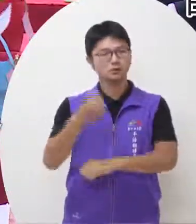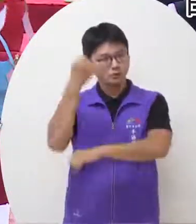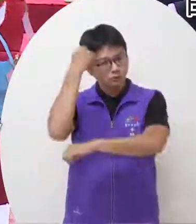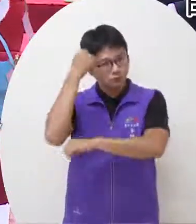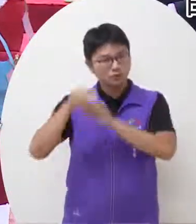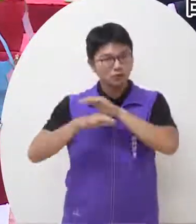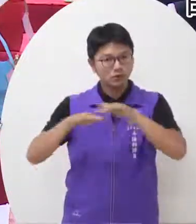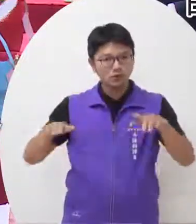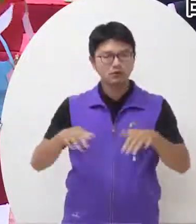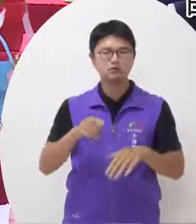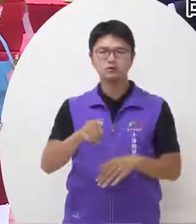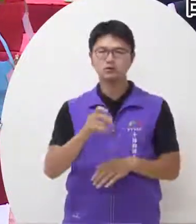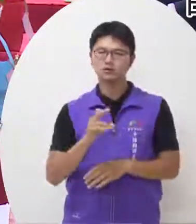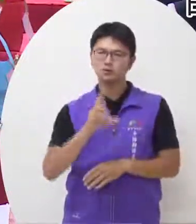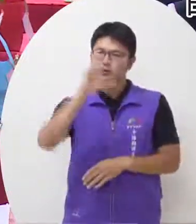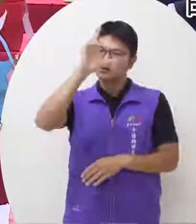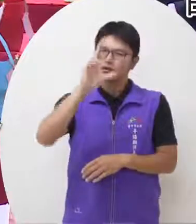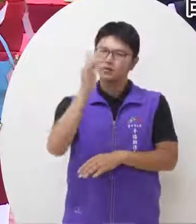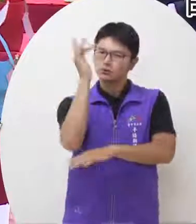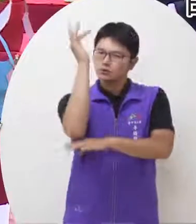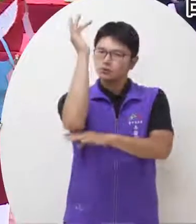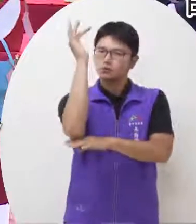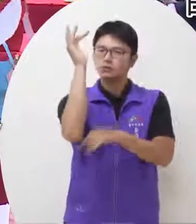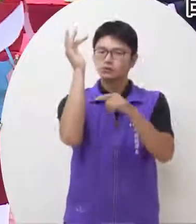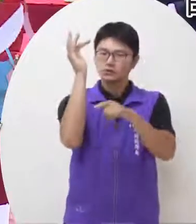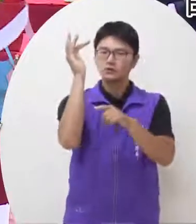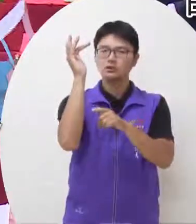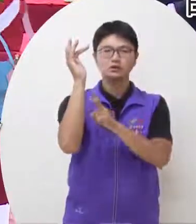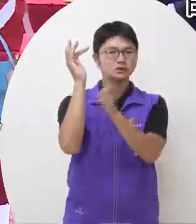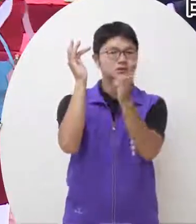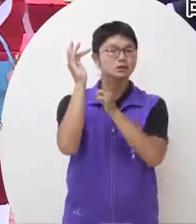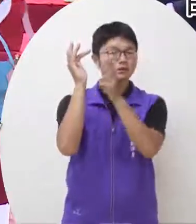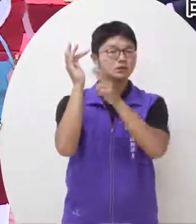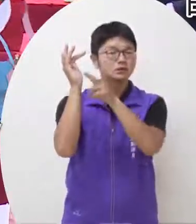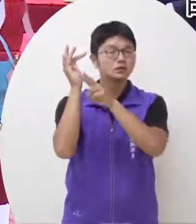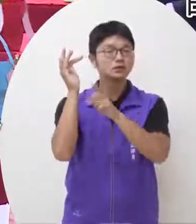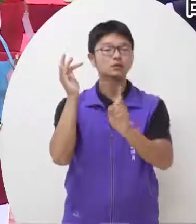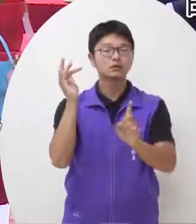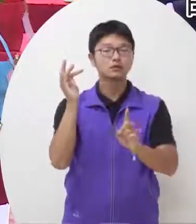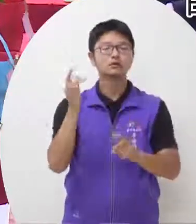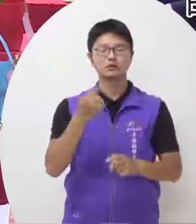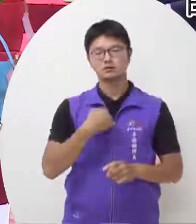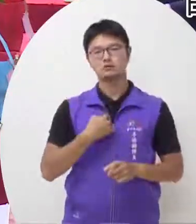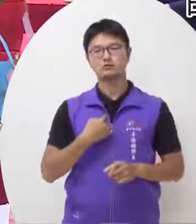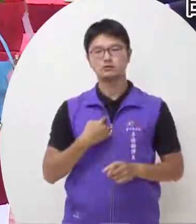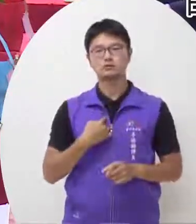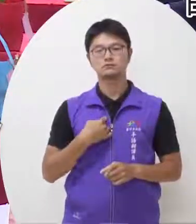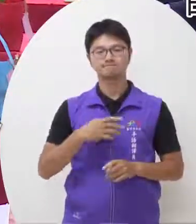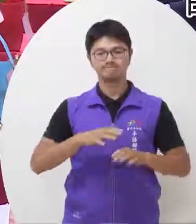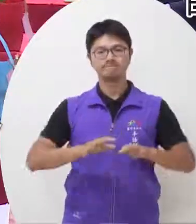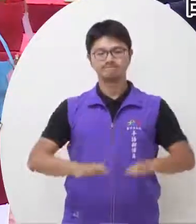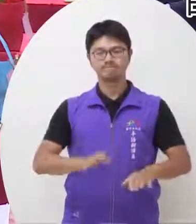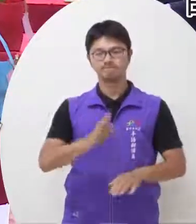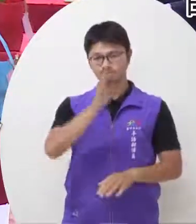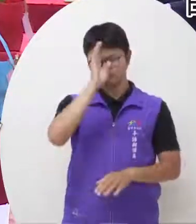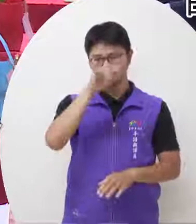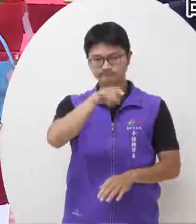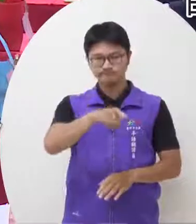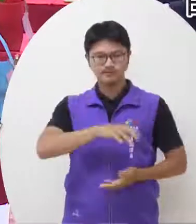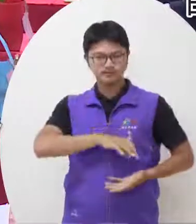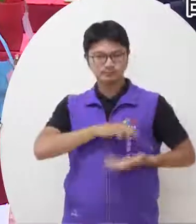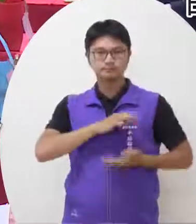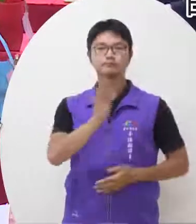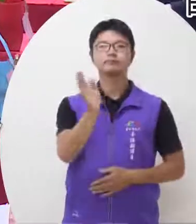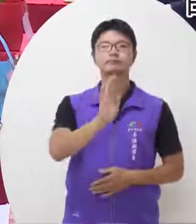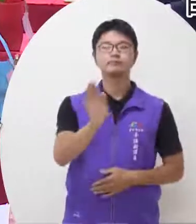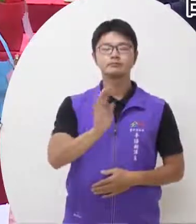会不会过高，会不会高空修剪树枝，这个不我在这个地方请这个不要担心，这个我